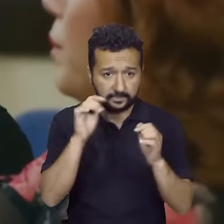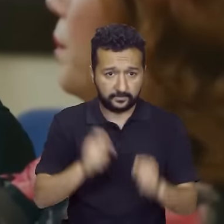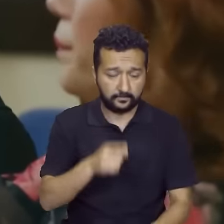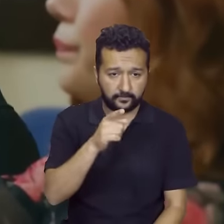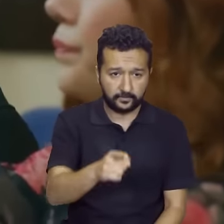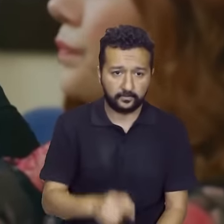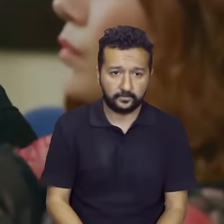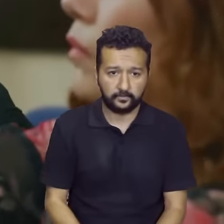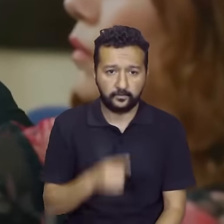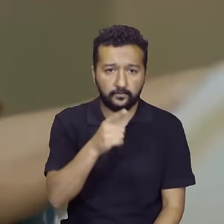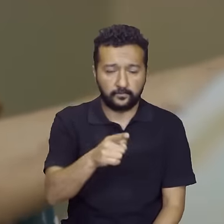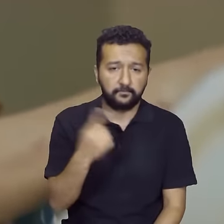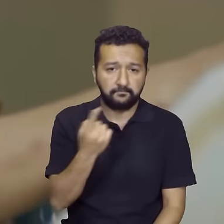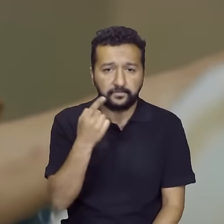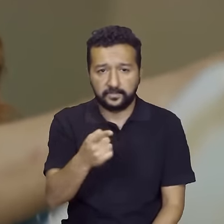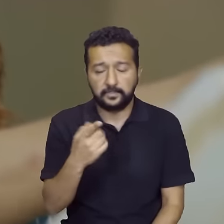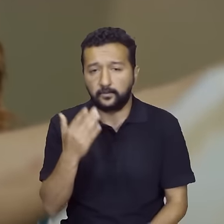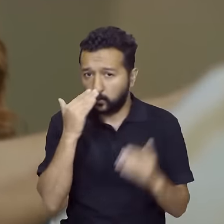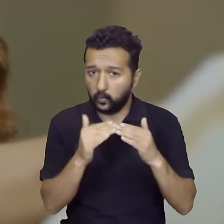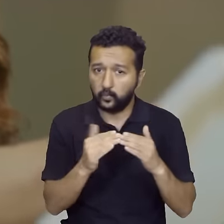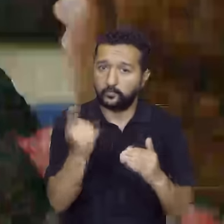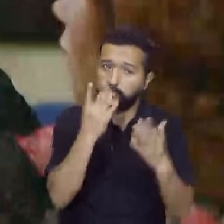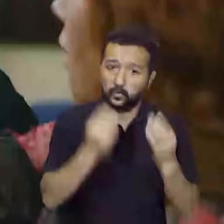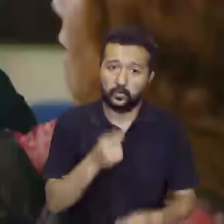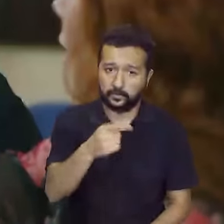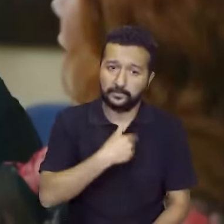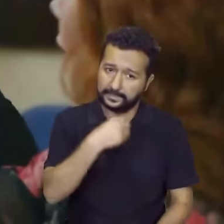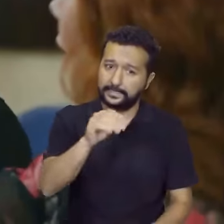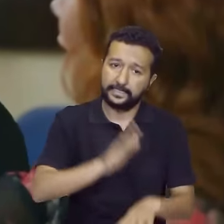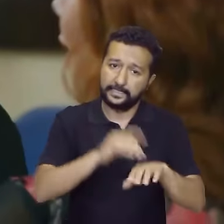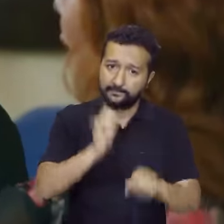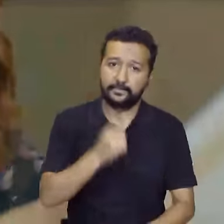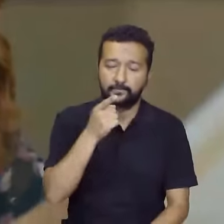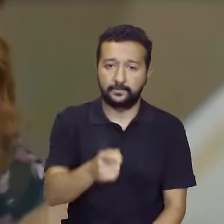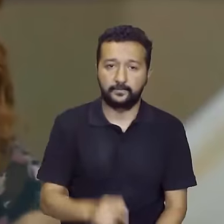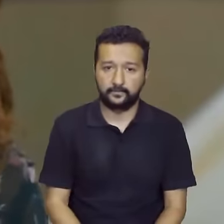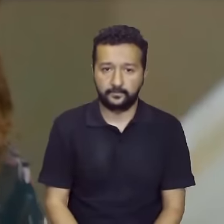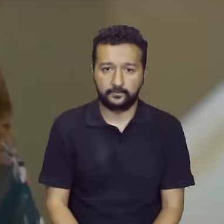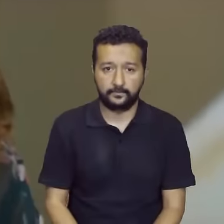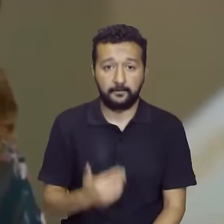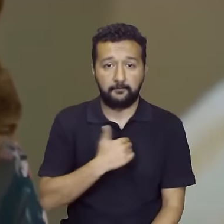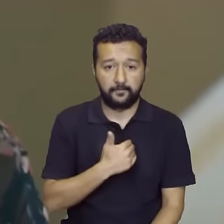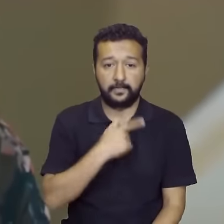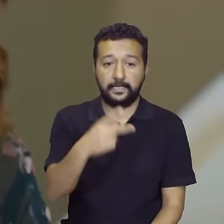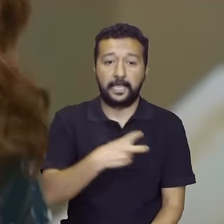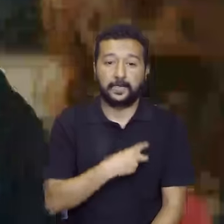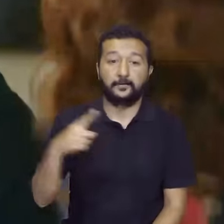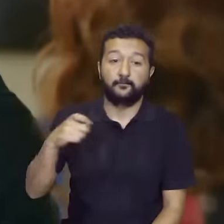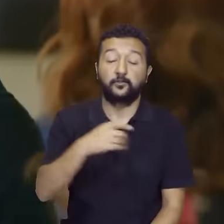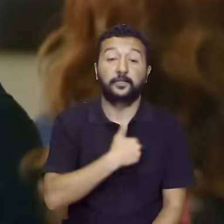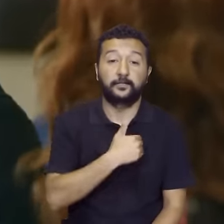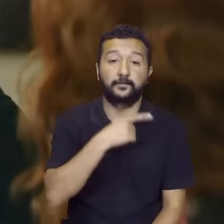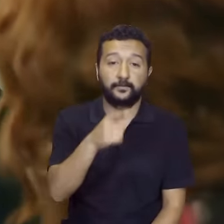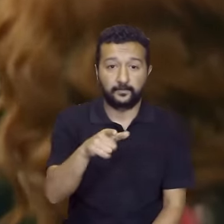dikseydik yani? Postmodern, fütüristik bir şey olurdu. Ben kakalardım birisine ya. Ay benim aşk